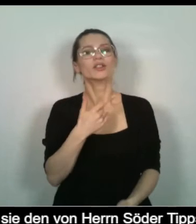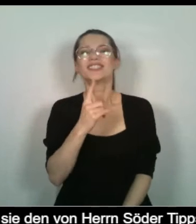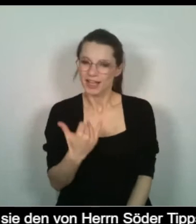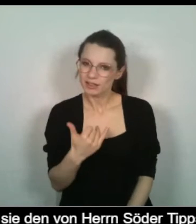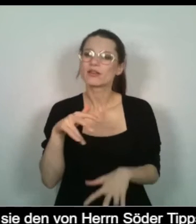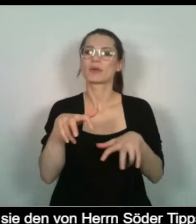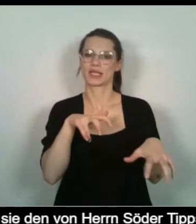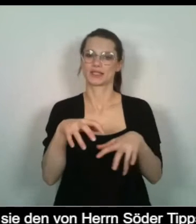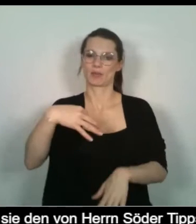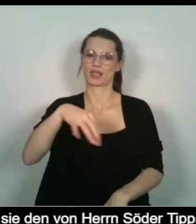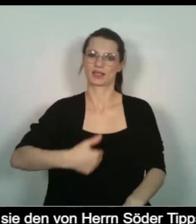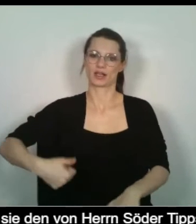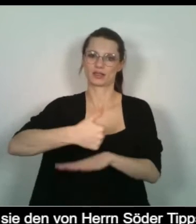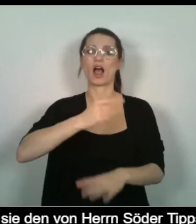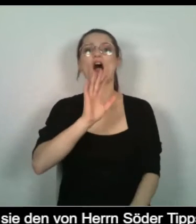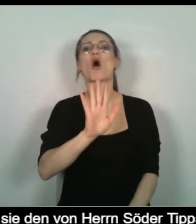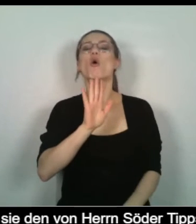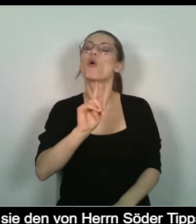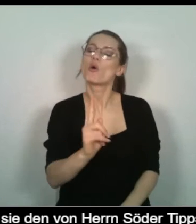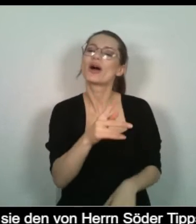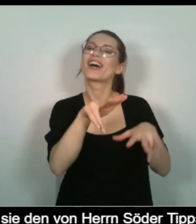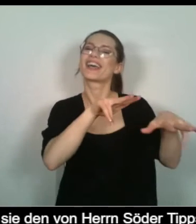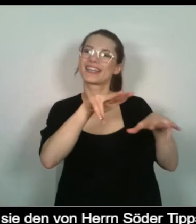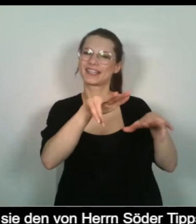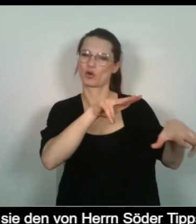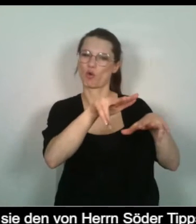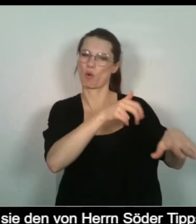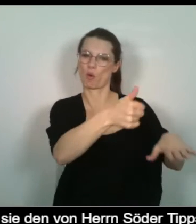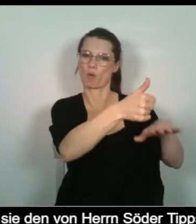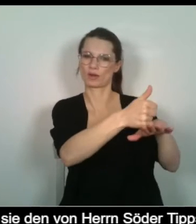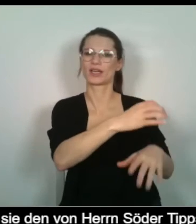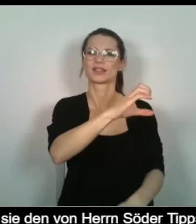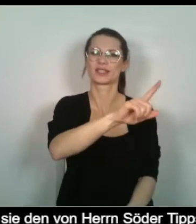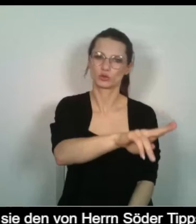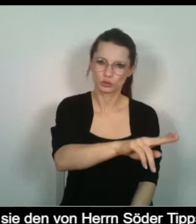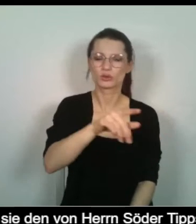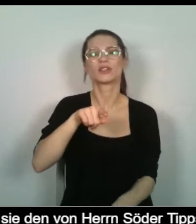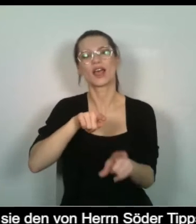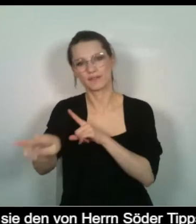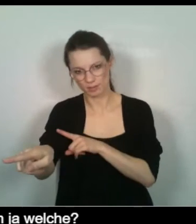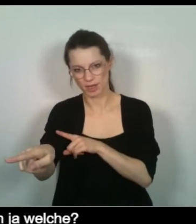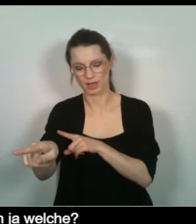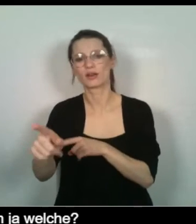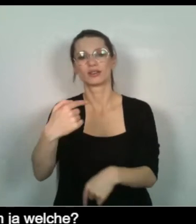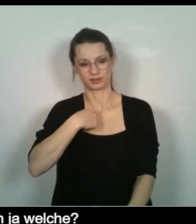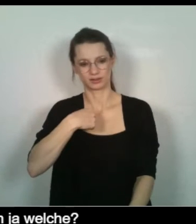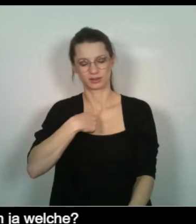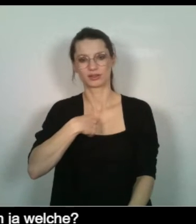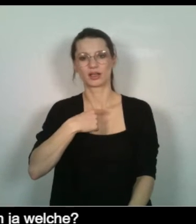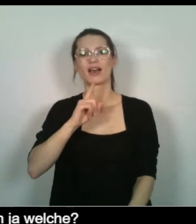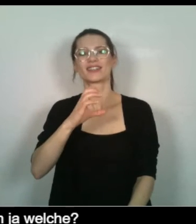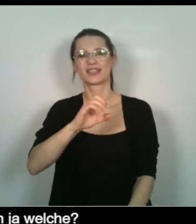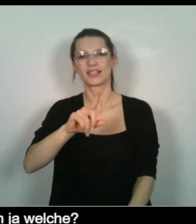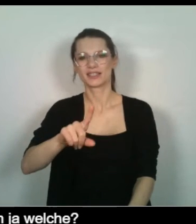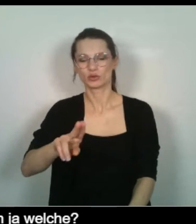die jeweiligen Regierungen. Das, was Hendrik Wüst sagt, gilt für die Regierung aus CDU und FDP. Und das, was ich sage, gilt für die Regierung aus